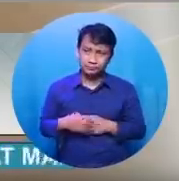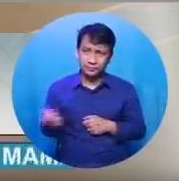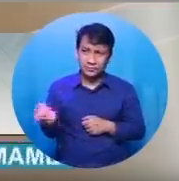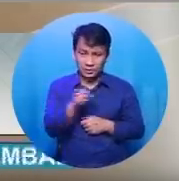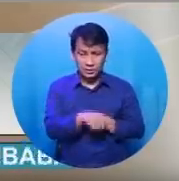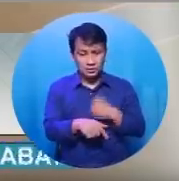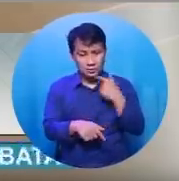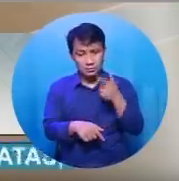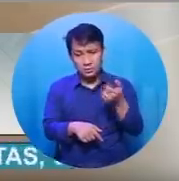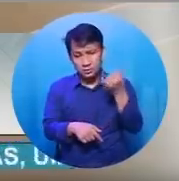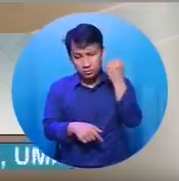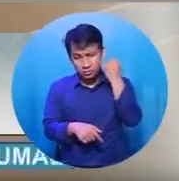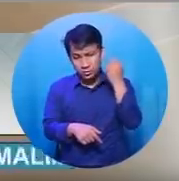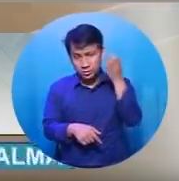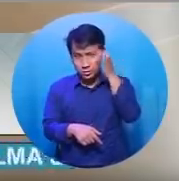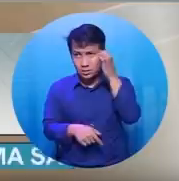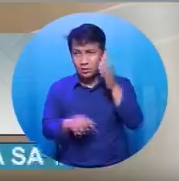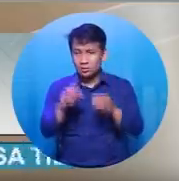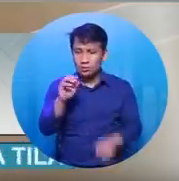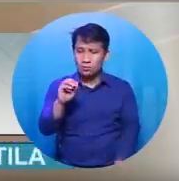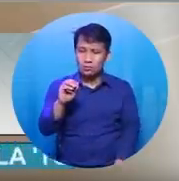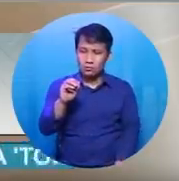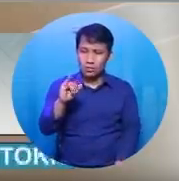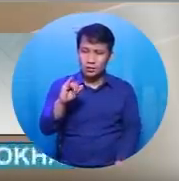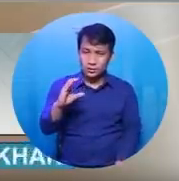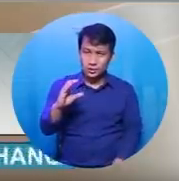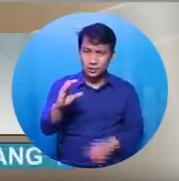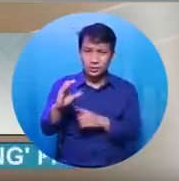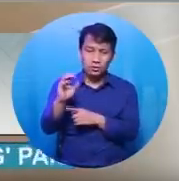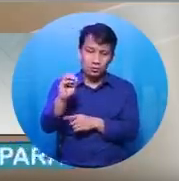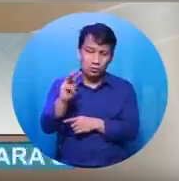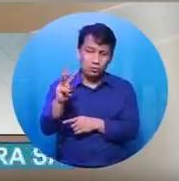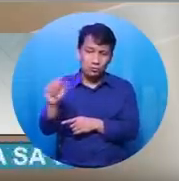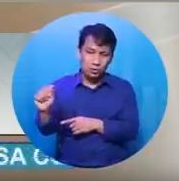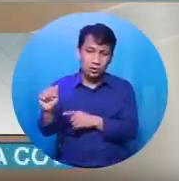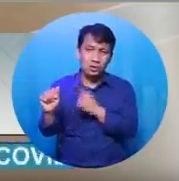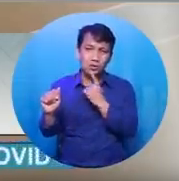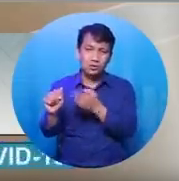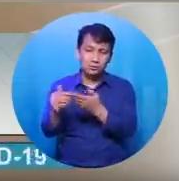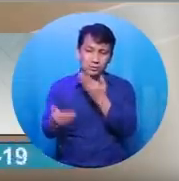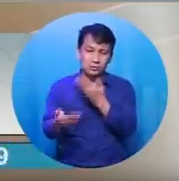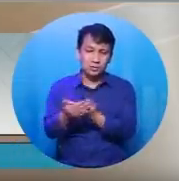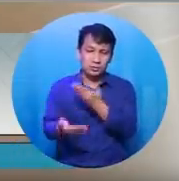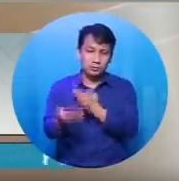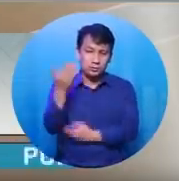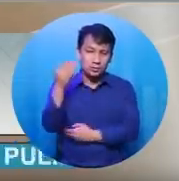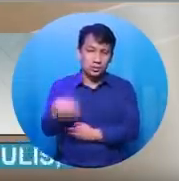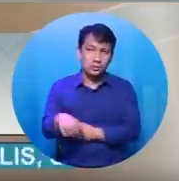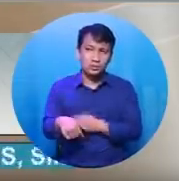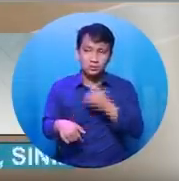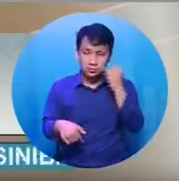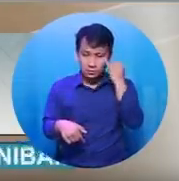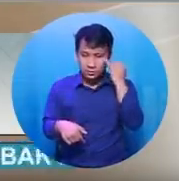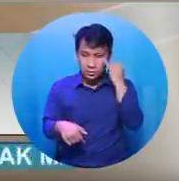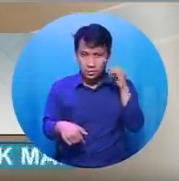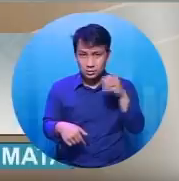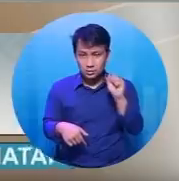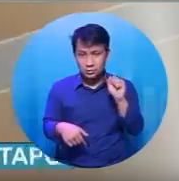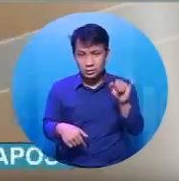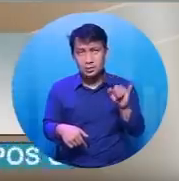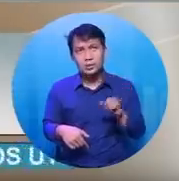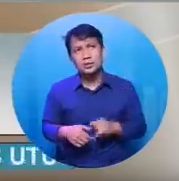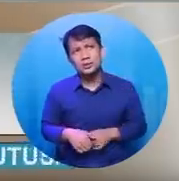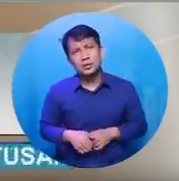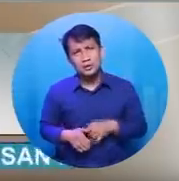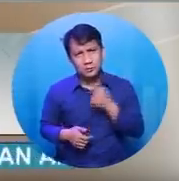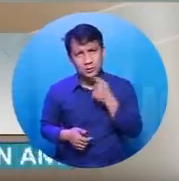natin si Jay Teves, OIC ng OWA Advocacy and Social Marketing Division. Magandang umaga po, Sir Jay. Sir